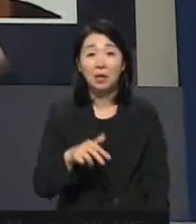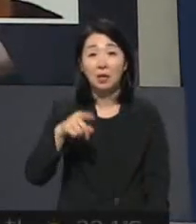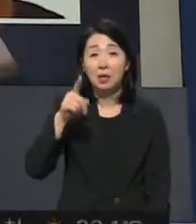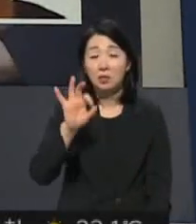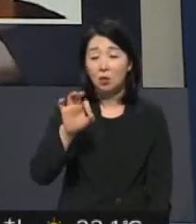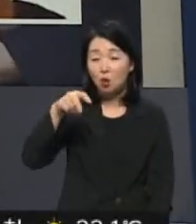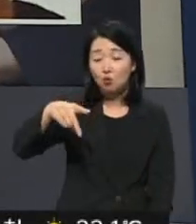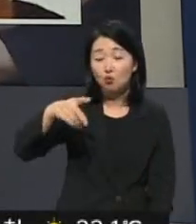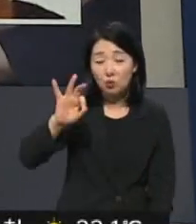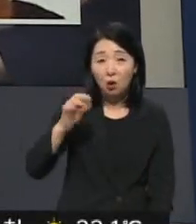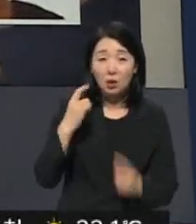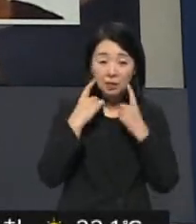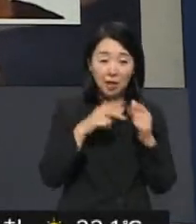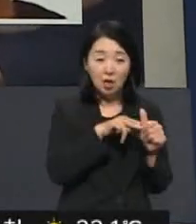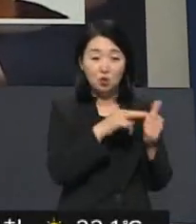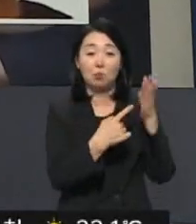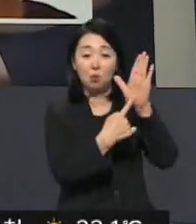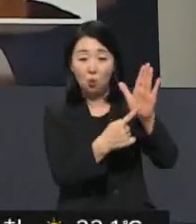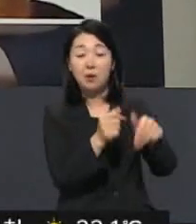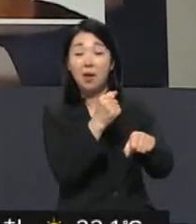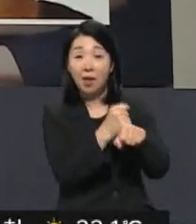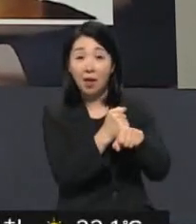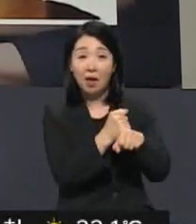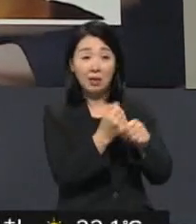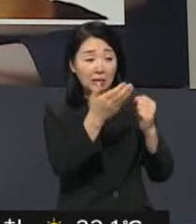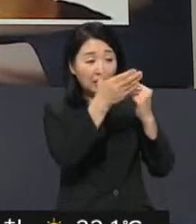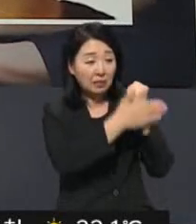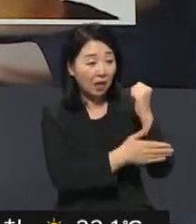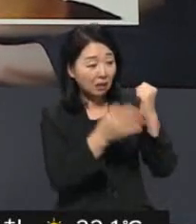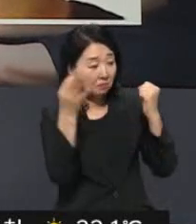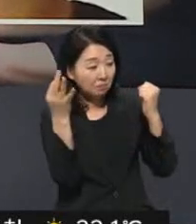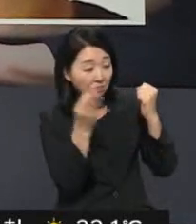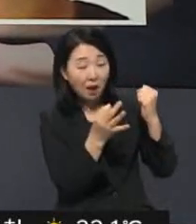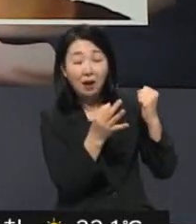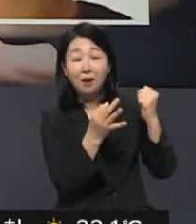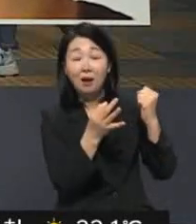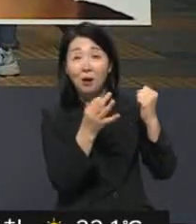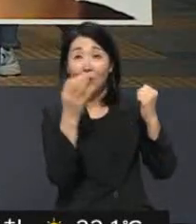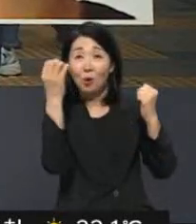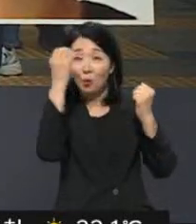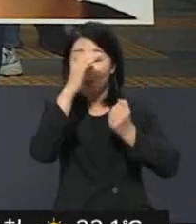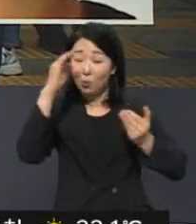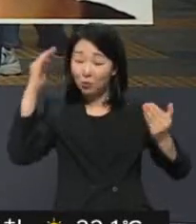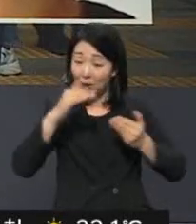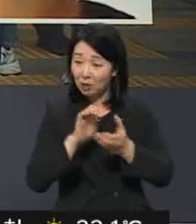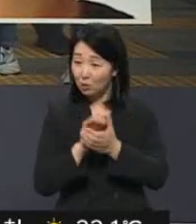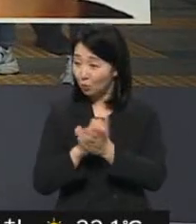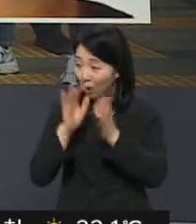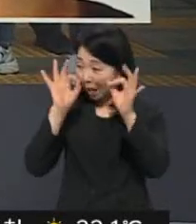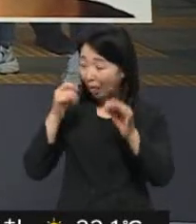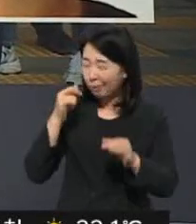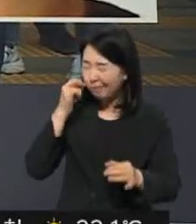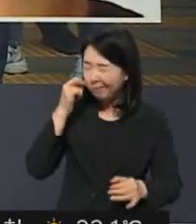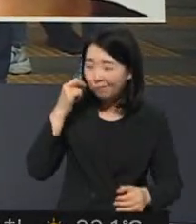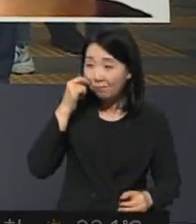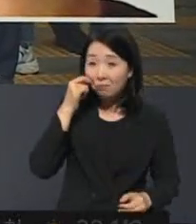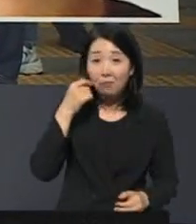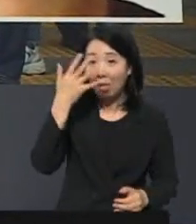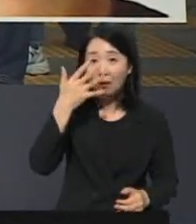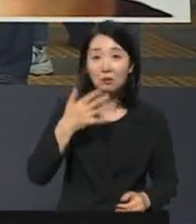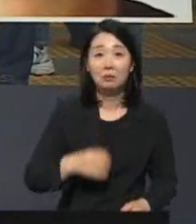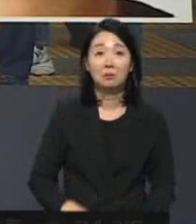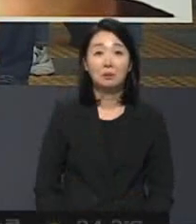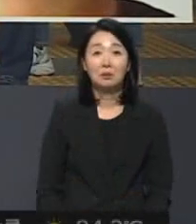역시 공개 결정이 났지만 이때 공개된 사진은 고등학교 동창도 못 알아보겠다고 했고요. 더욱이 정유정,